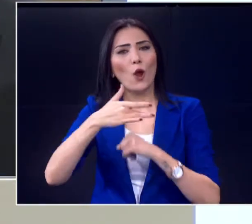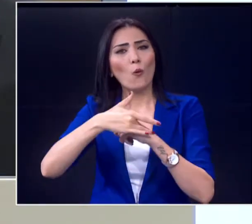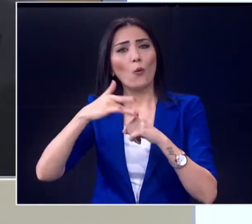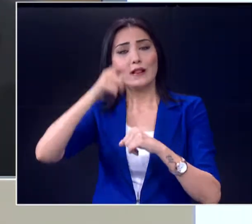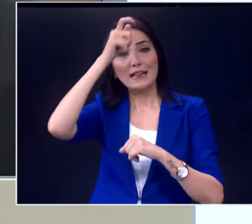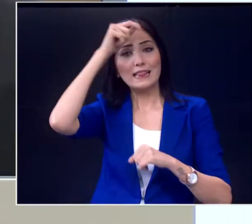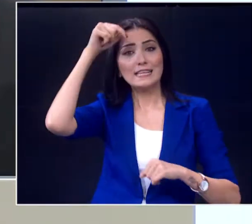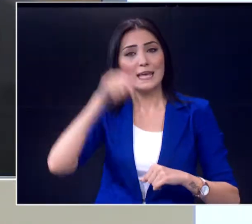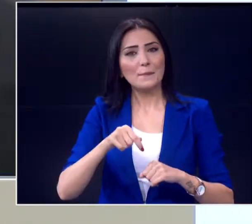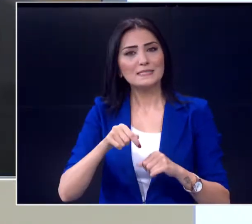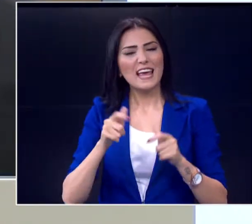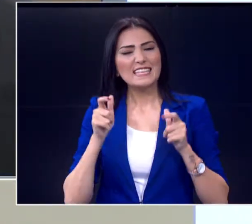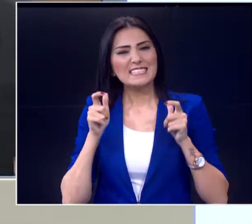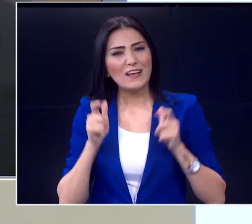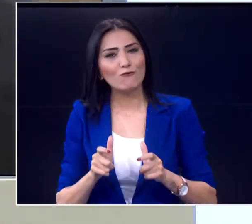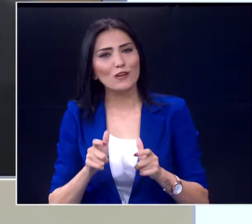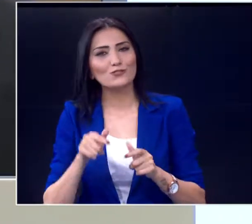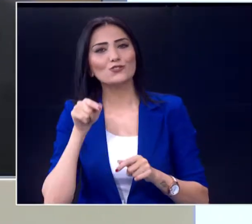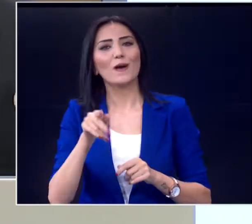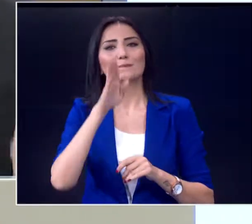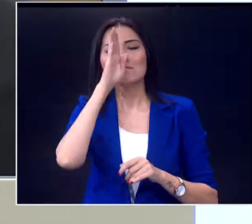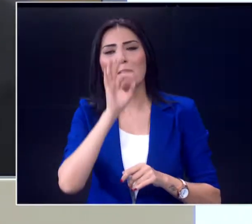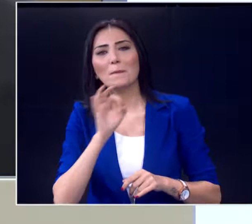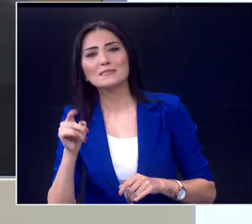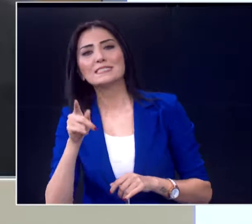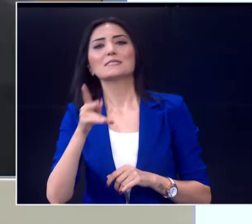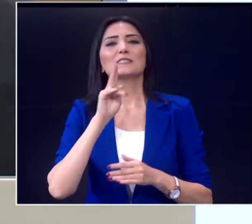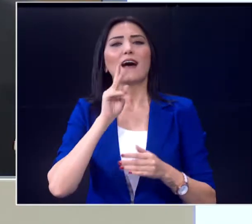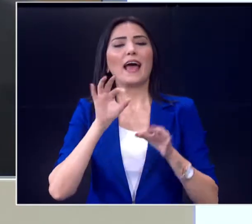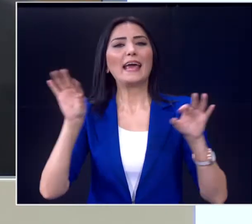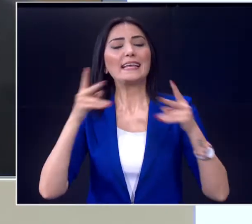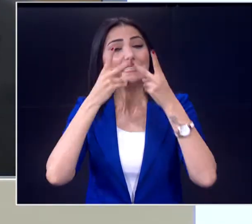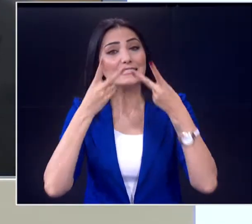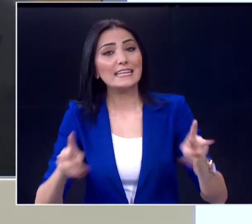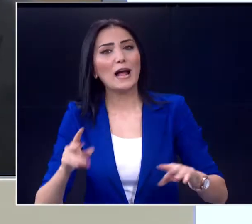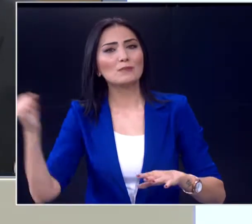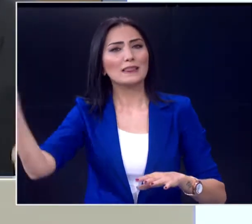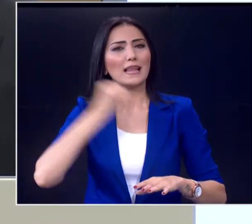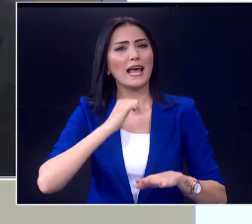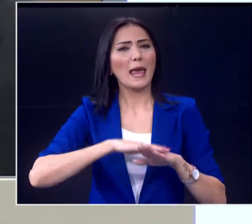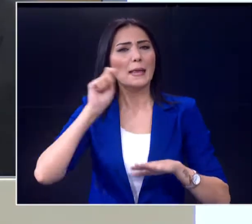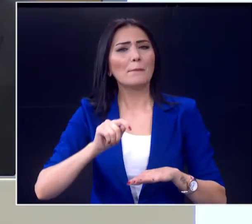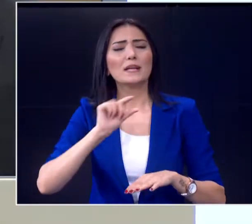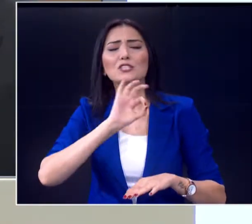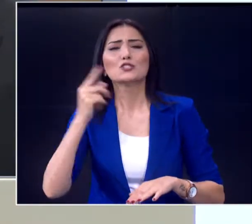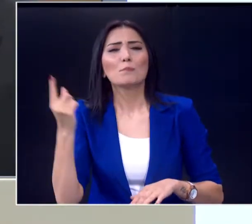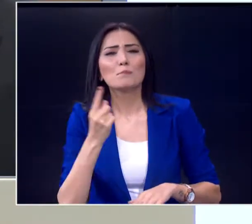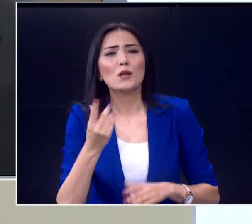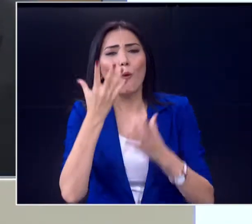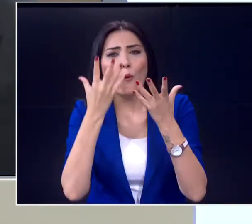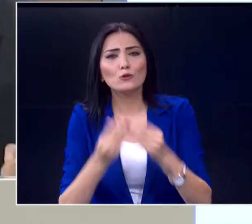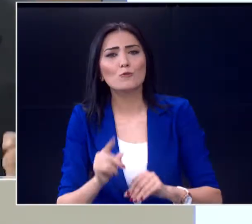ülkemizi savunacağız. Bağımsızlığımıza, istiklalimize kasteden hiçbir